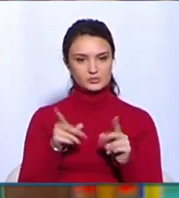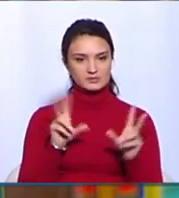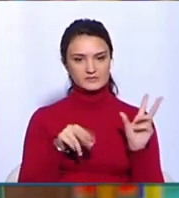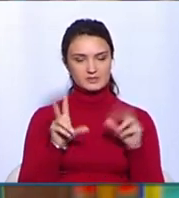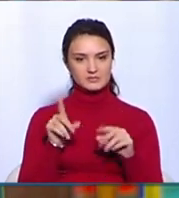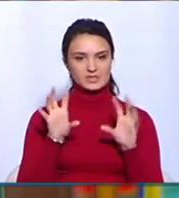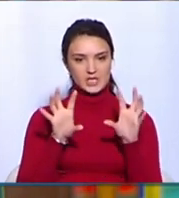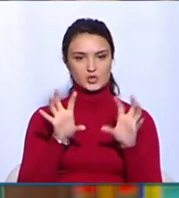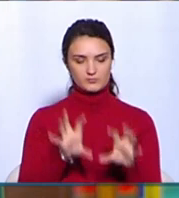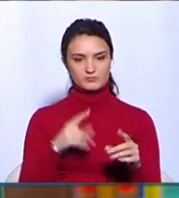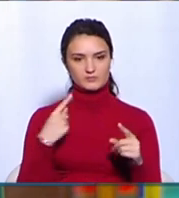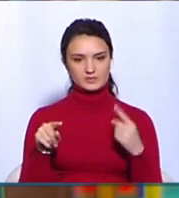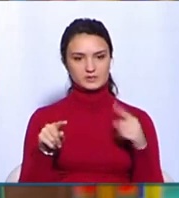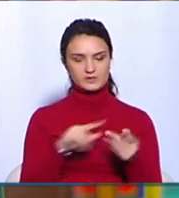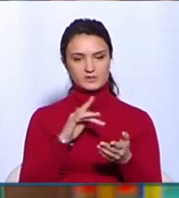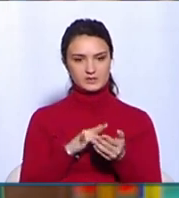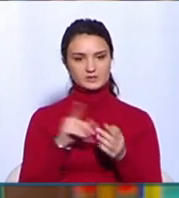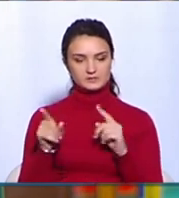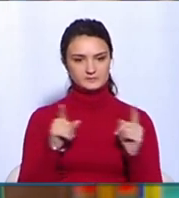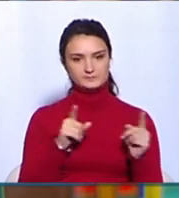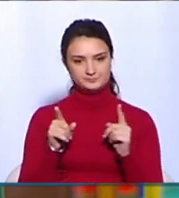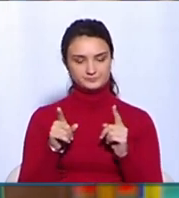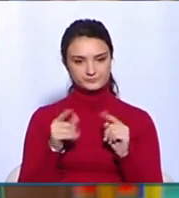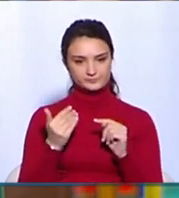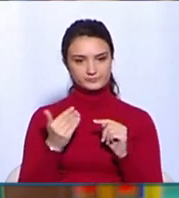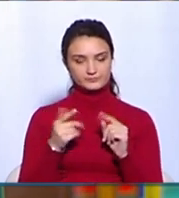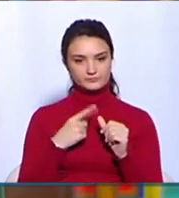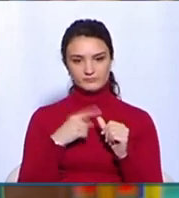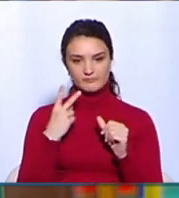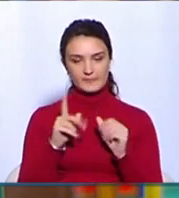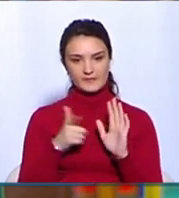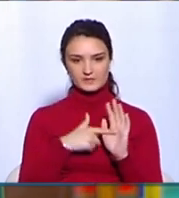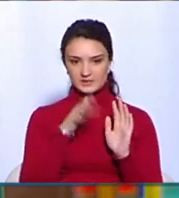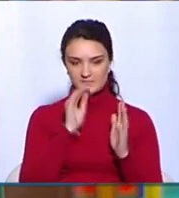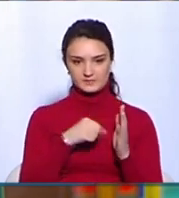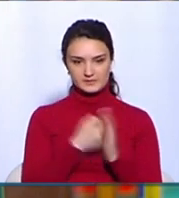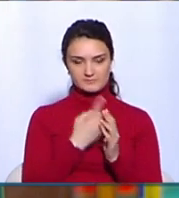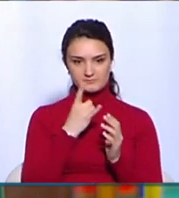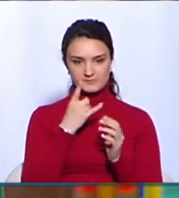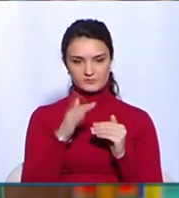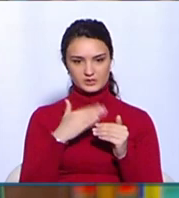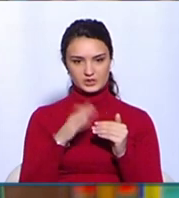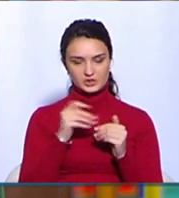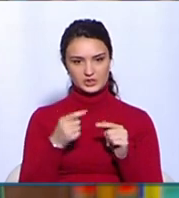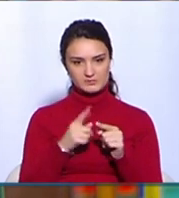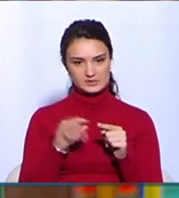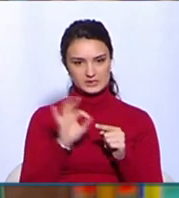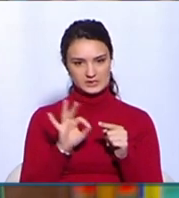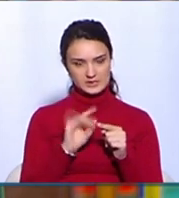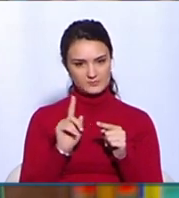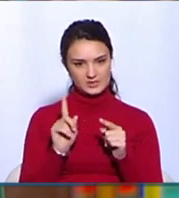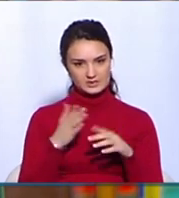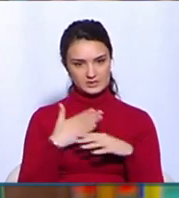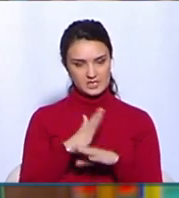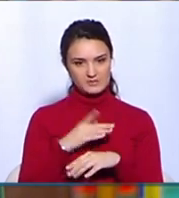ეს საკანონმდებლო, სხვადასხვა ქვეყნის საკანონმდებლო ინიციატივებში ნახავთ, რომ 7 წლამდე ასაკის ბავშვის დასჯა იმის გამო, რომ რაღაცა